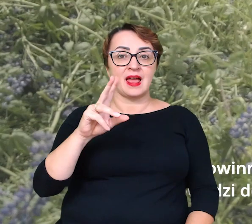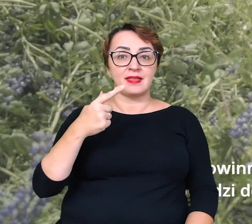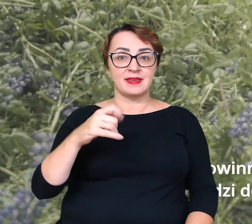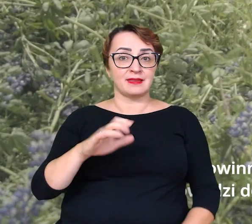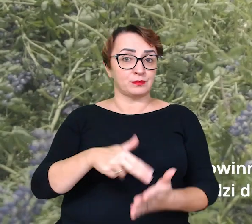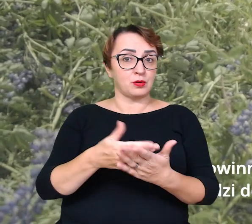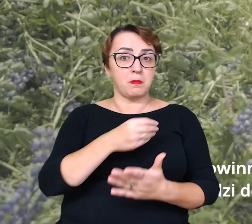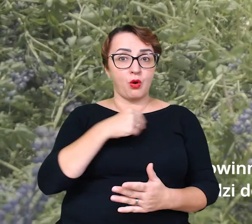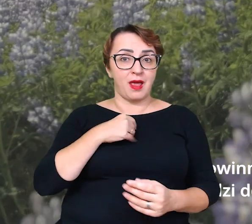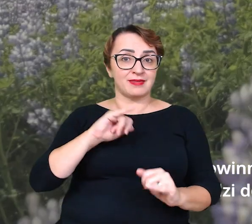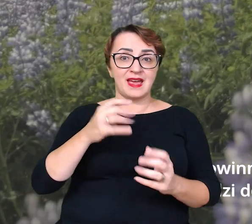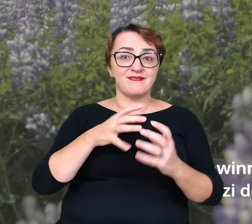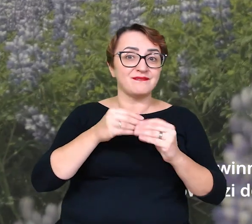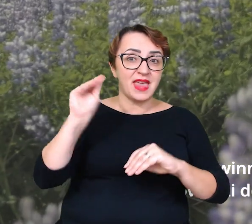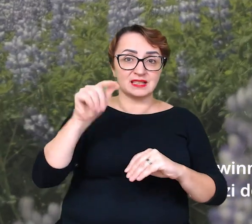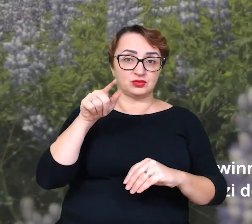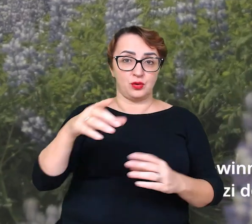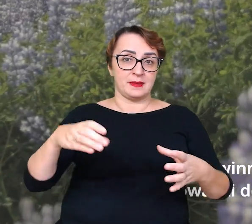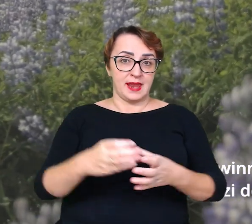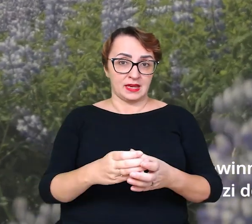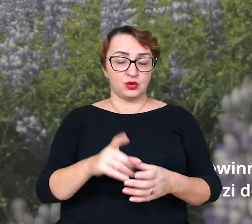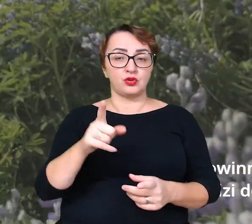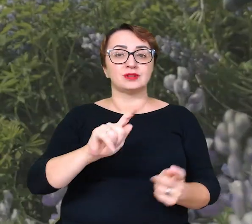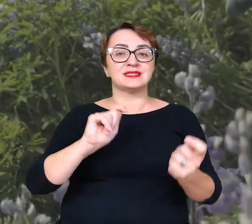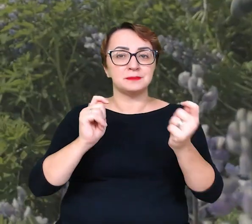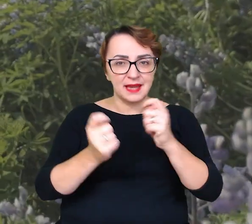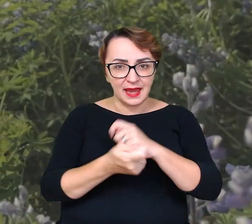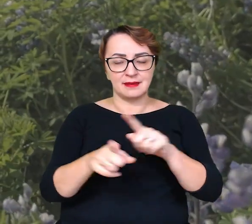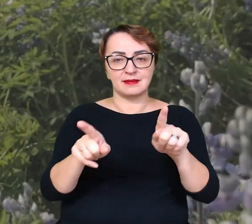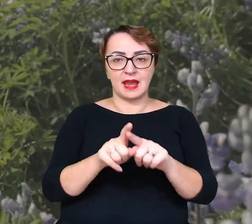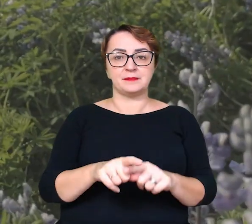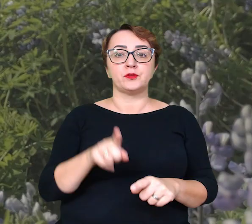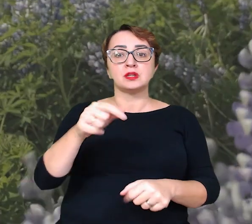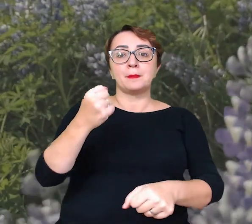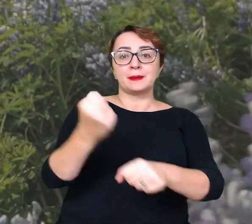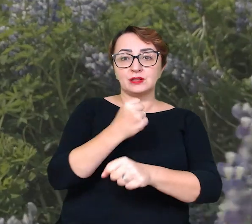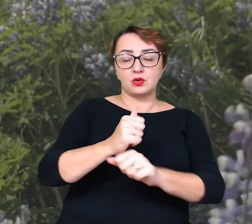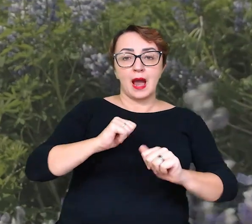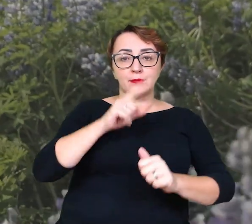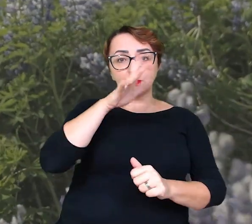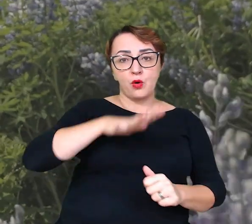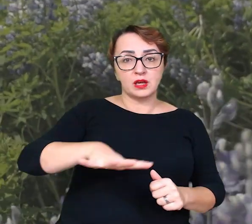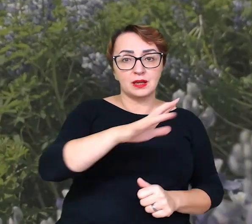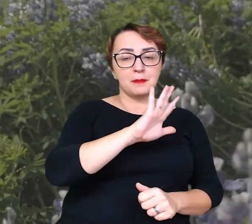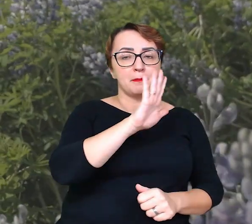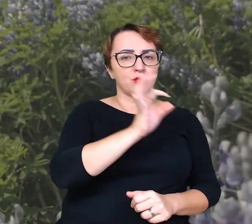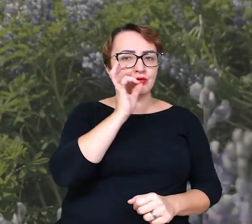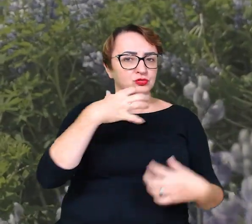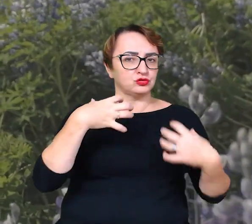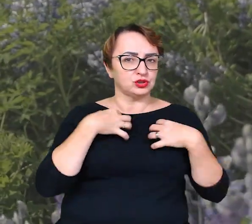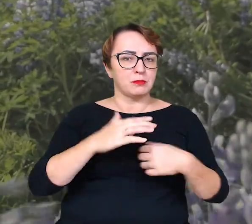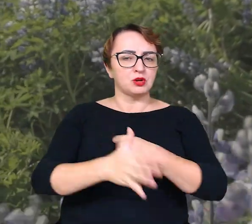mniejszością i oni też zmieniają. Z jednej strony pracują na dobrobyt tego społeczeństwa, wykonują bardzo dużo podstawowych